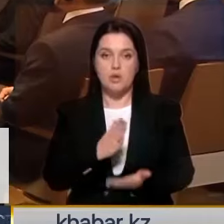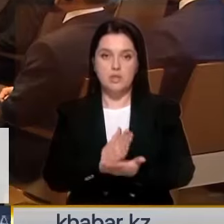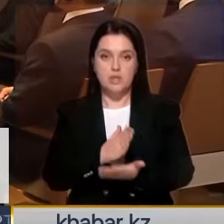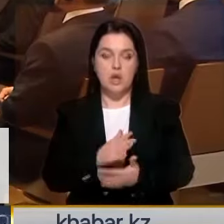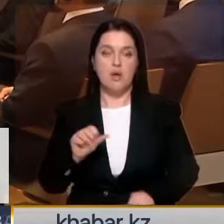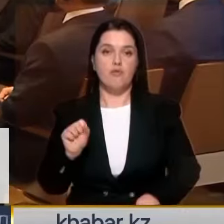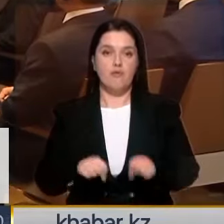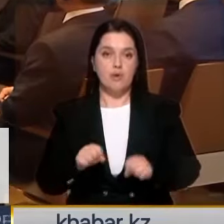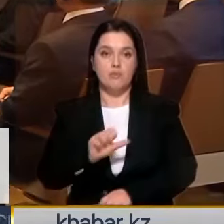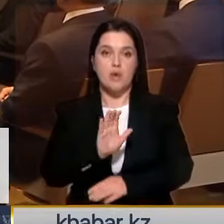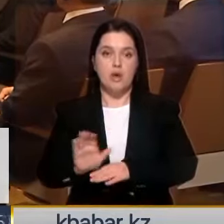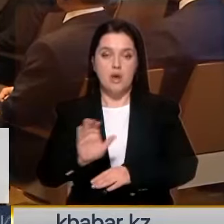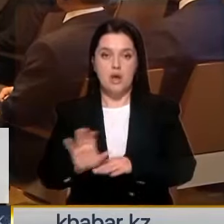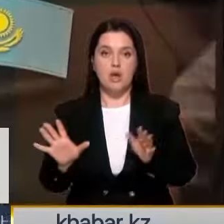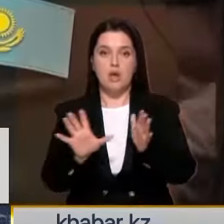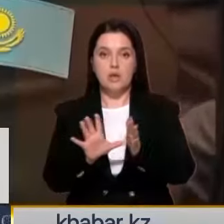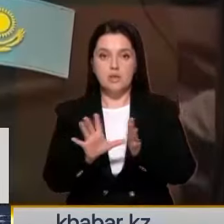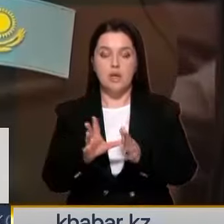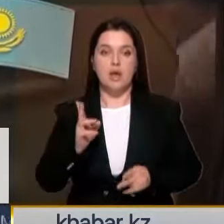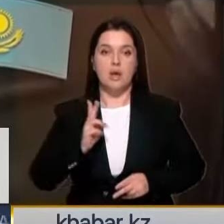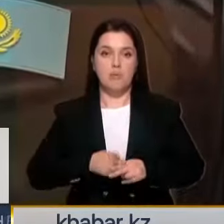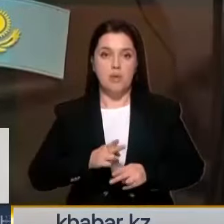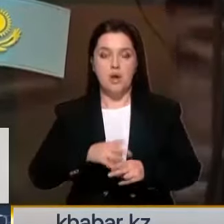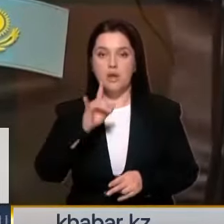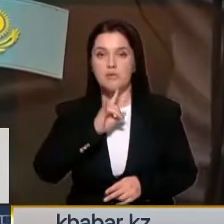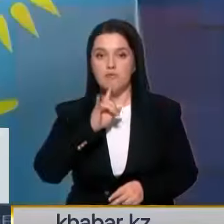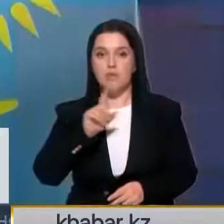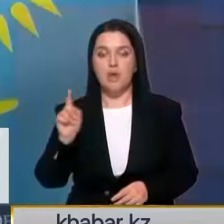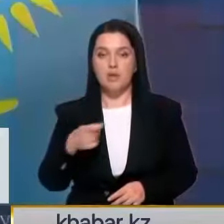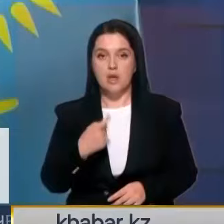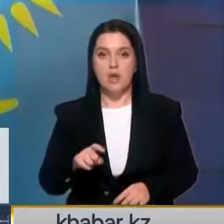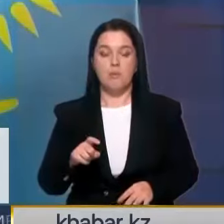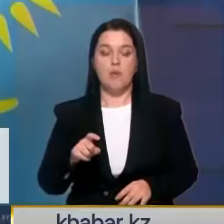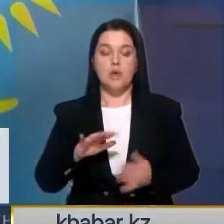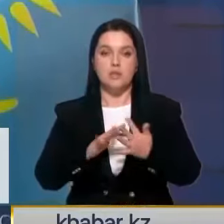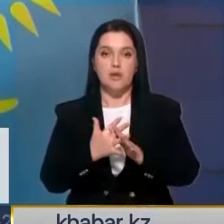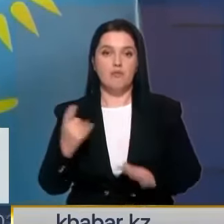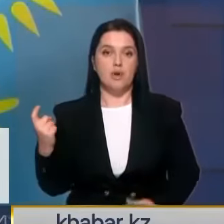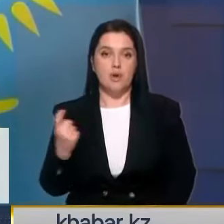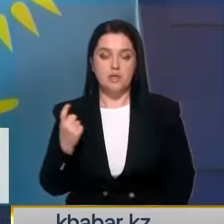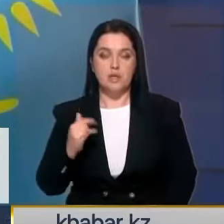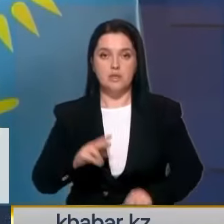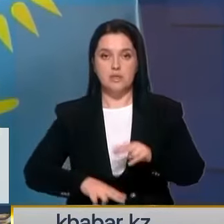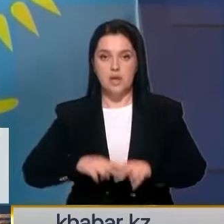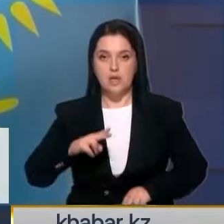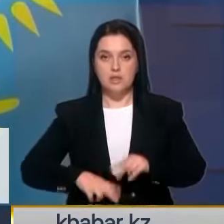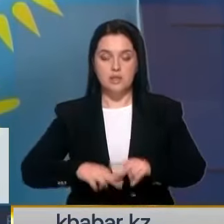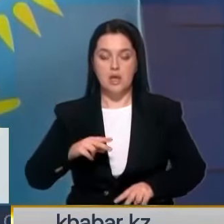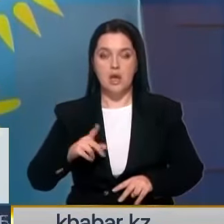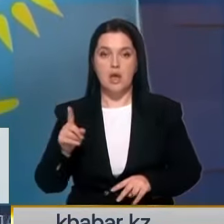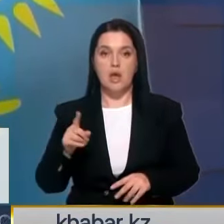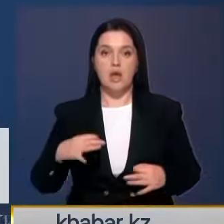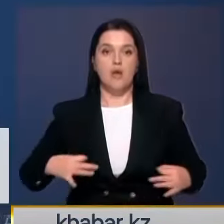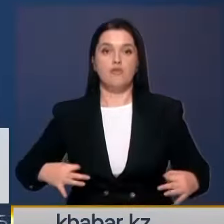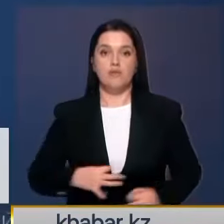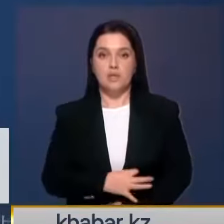экспортировать продукцию энергетики металлургии нефтехимии машиностроения сельского хозяйства и строительства венгерские компании